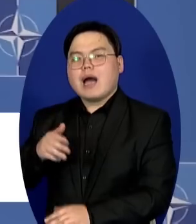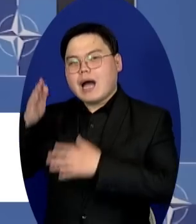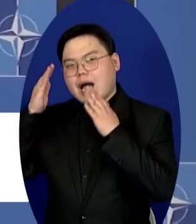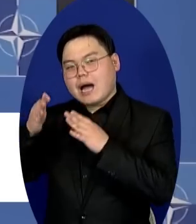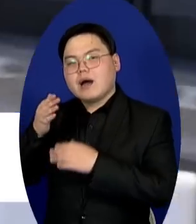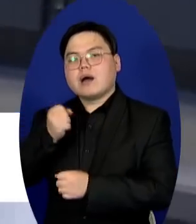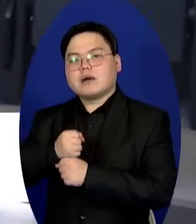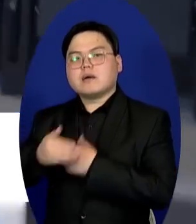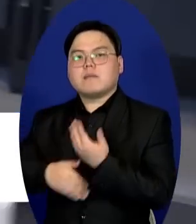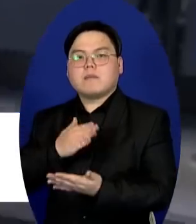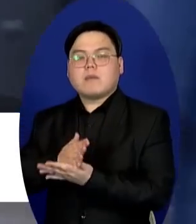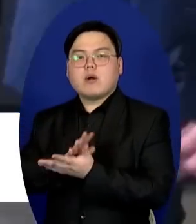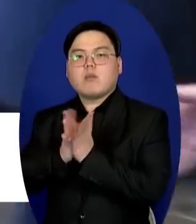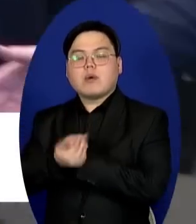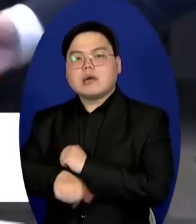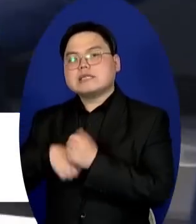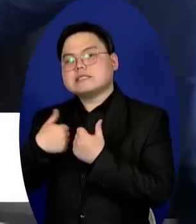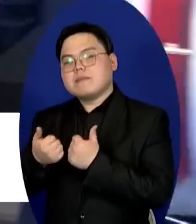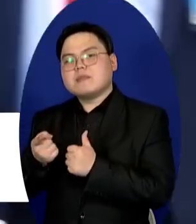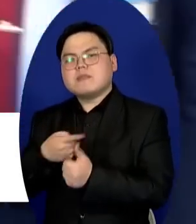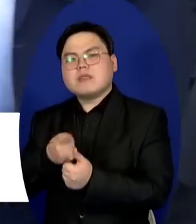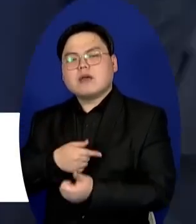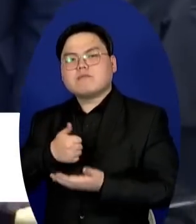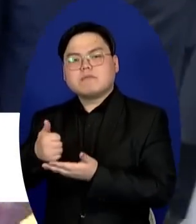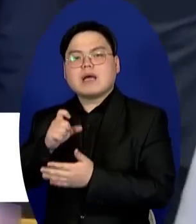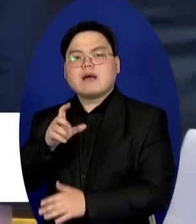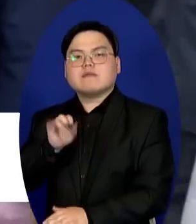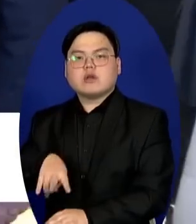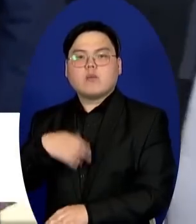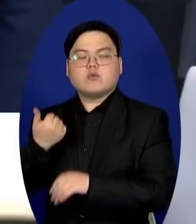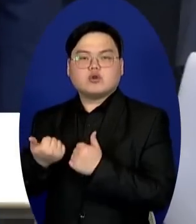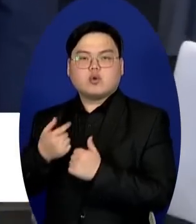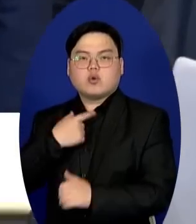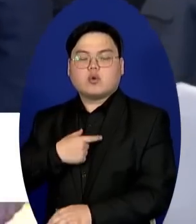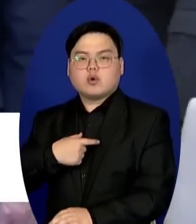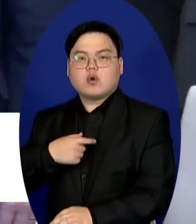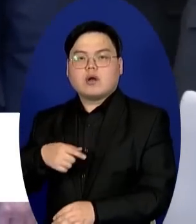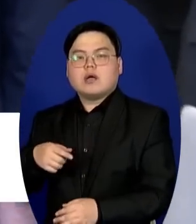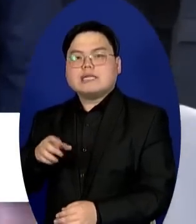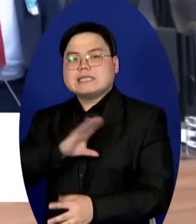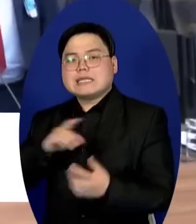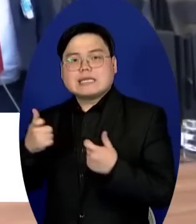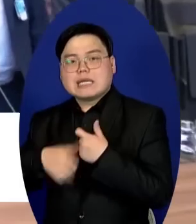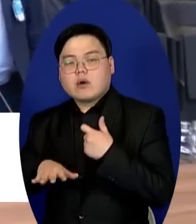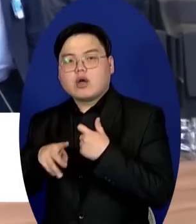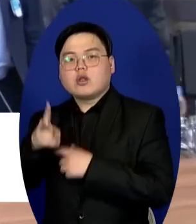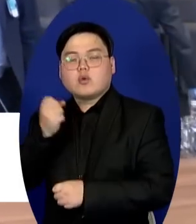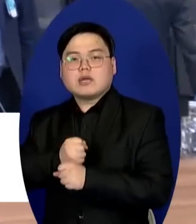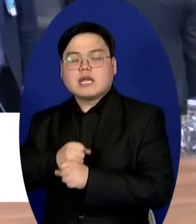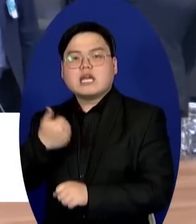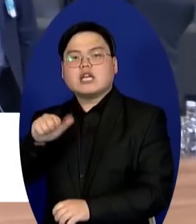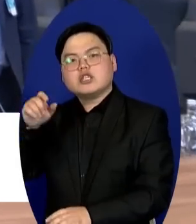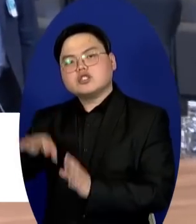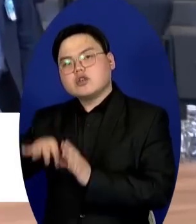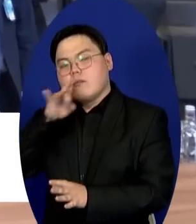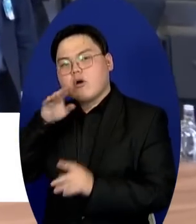ороод байгаа юм байна. Гэхдээ зарим нэг нэр дэвшигчийг эвслийн өөр бусад гишүүн орнууд таашаахгүй байх магадлалтай учраас энэ албанд яг хэн